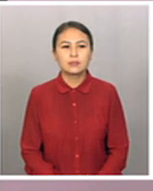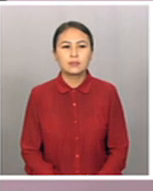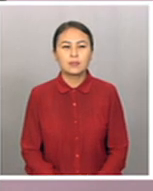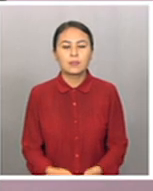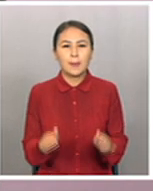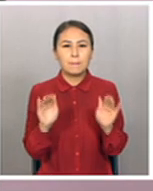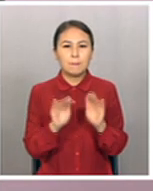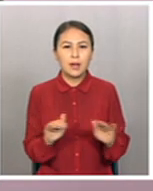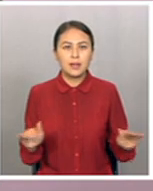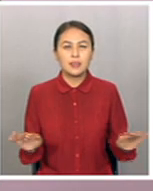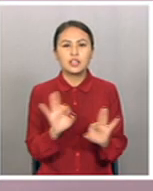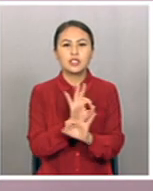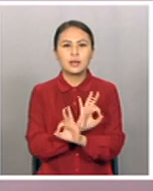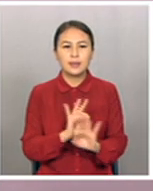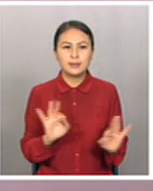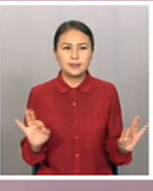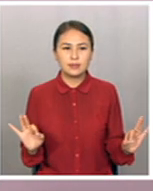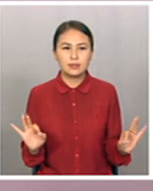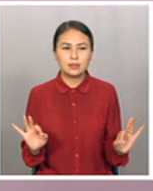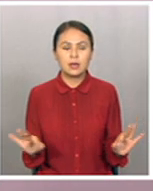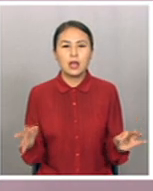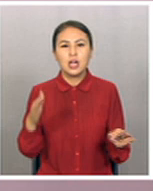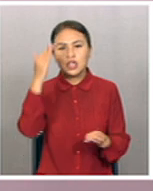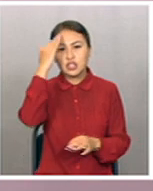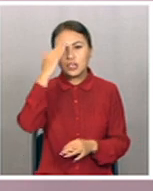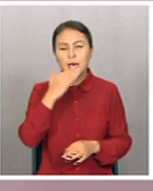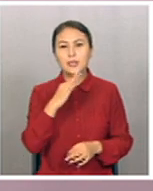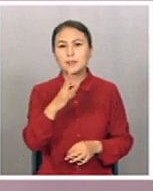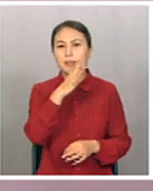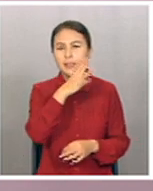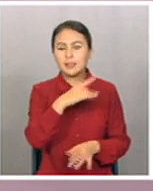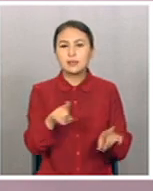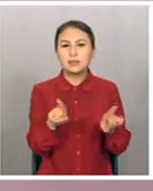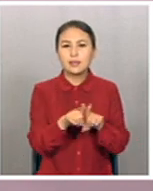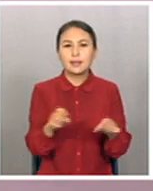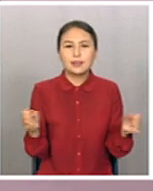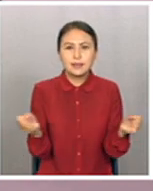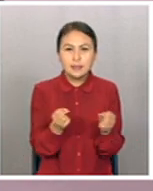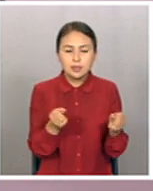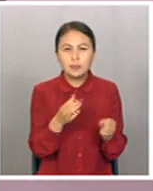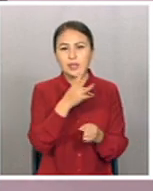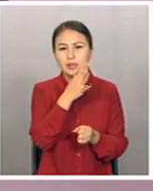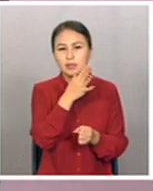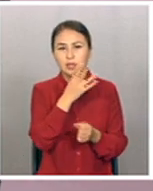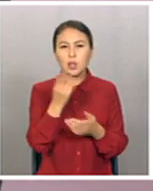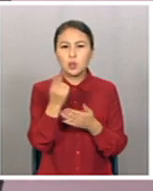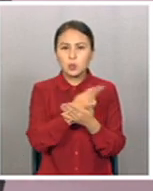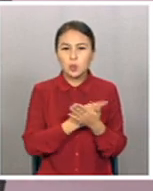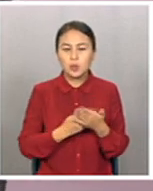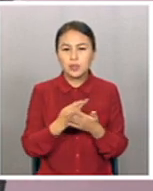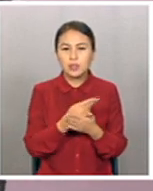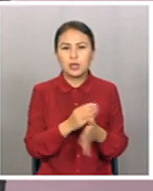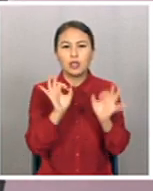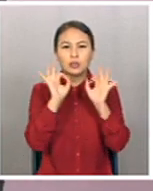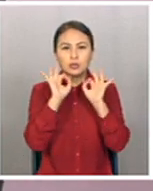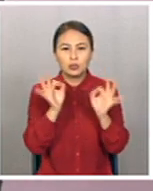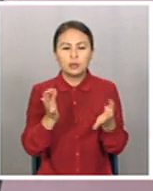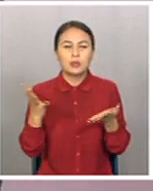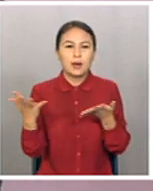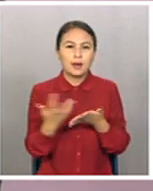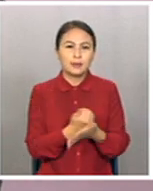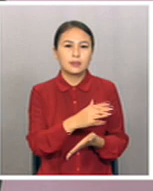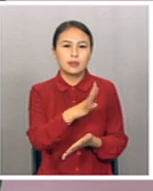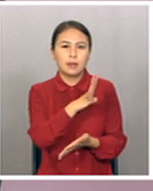Балалар, жарайсыңдар. Жаз мезгілінің де, қыс мезгілінің де суреттерін дұрыс анықтай